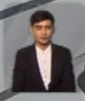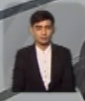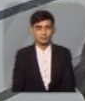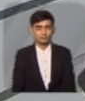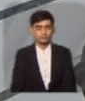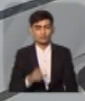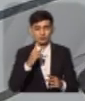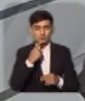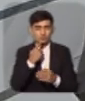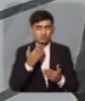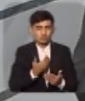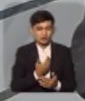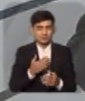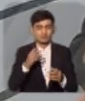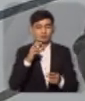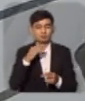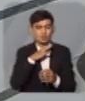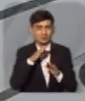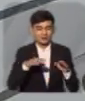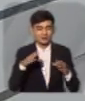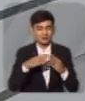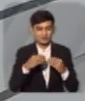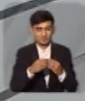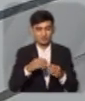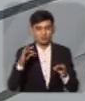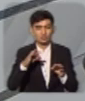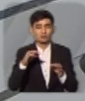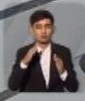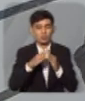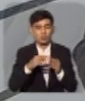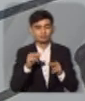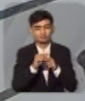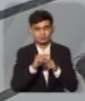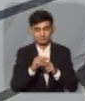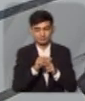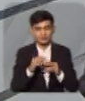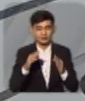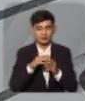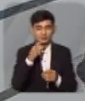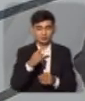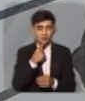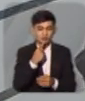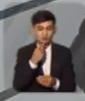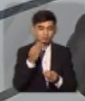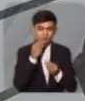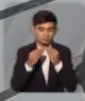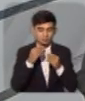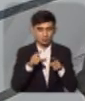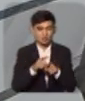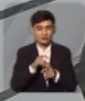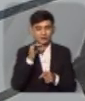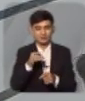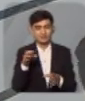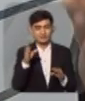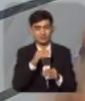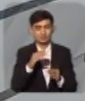Тұрмысы төмен көпбалалы отбасының үйіне жөндеу жұмысын жүргізгеннен гөрі тамағын тауып ішу де оңай нәрсе емес. Және ол